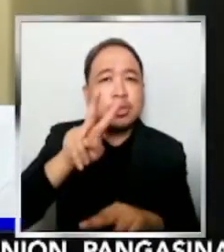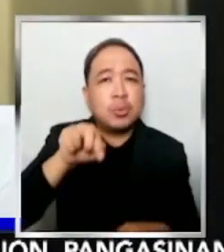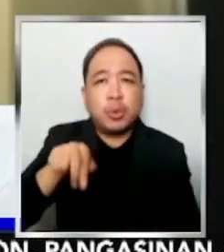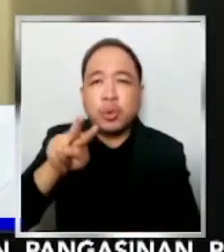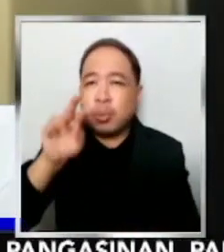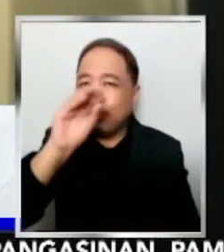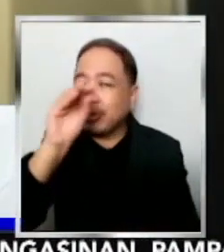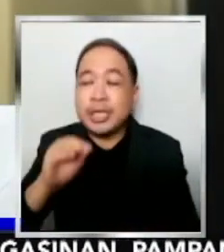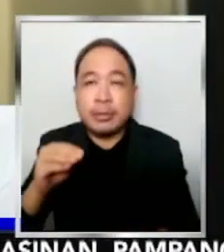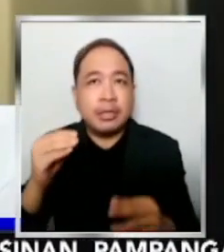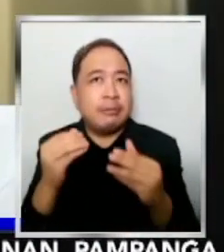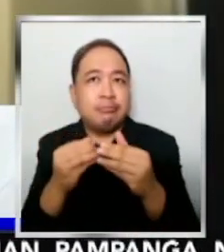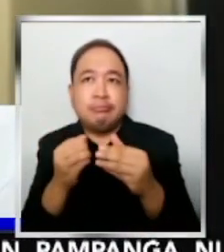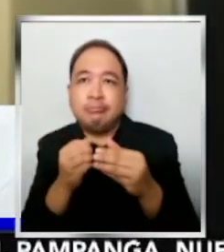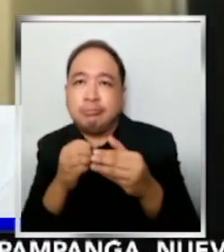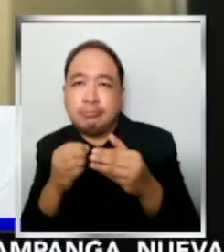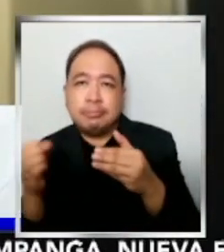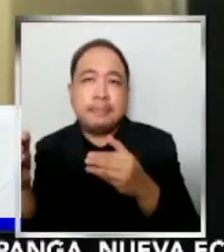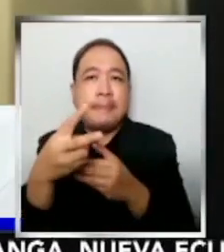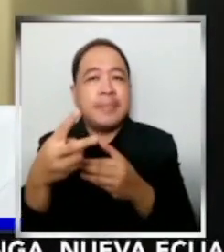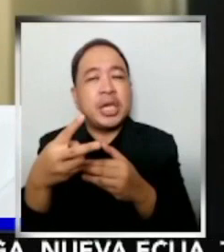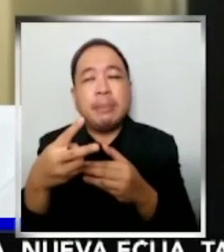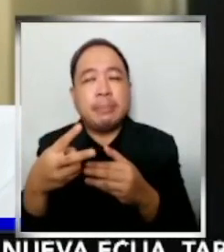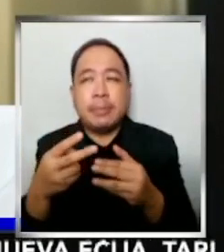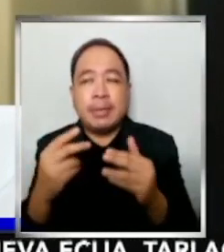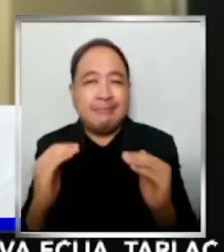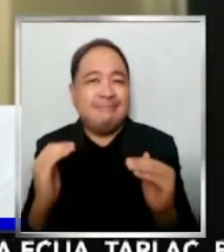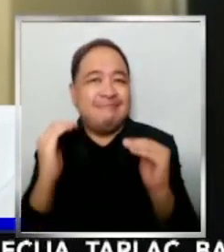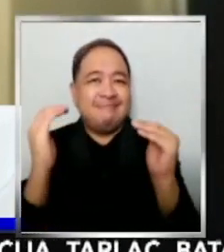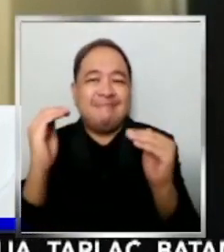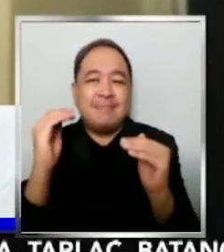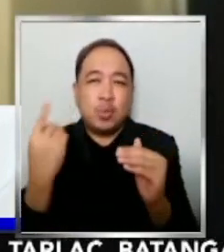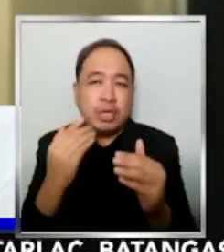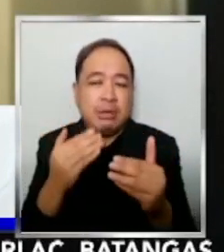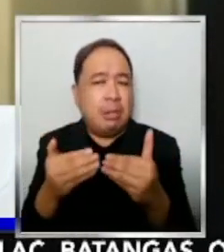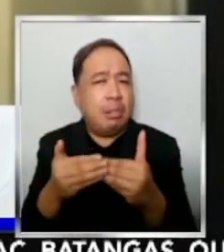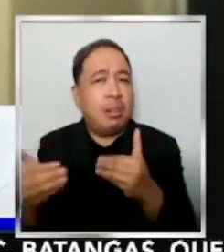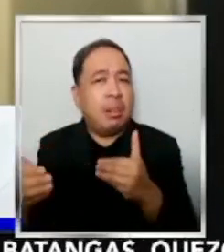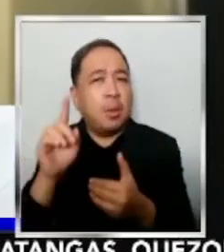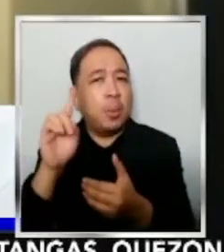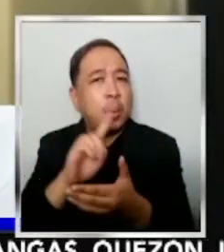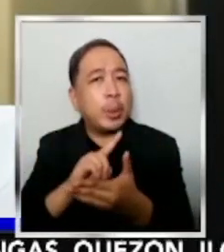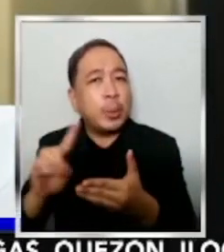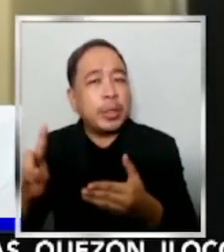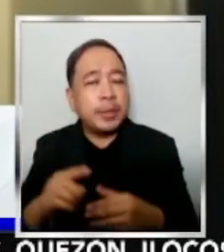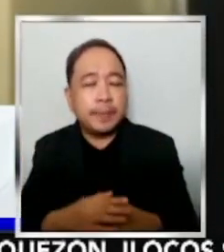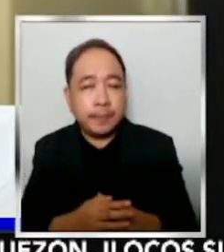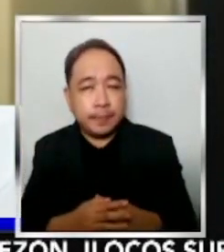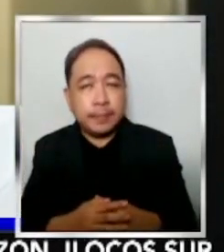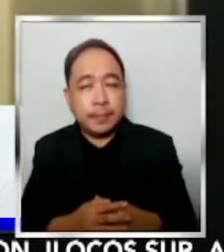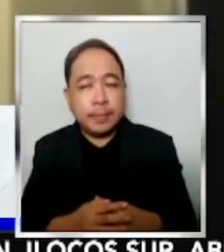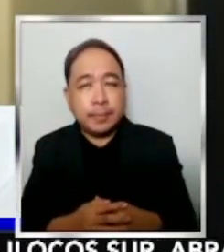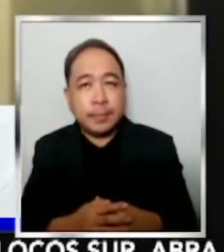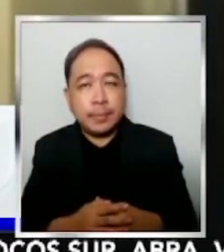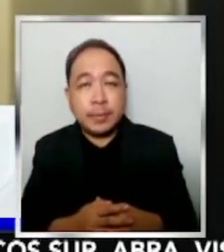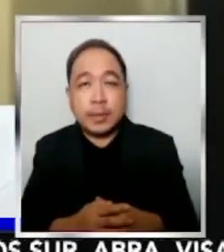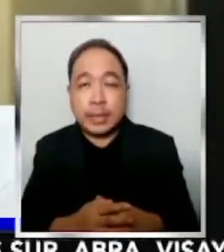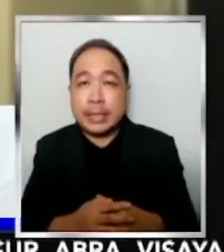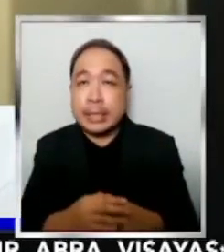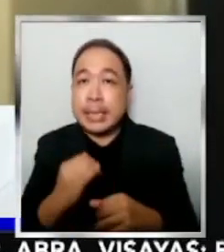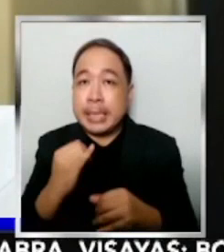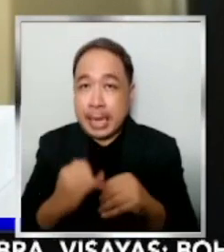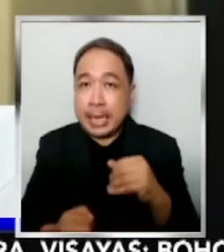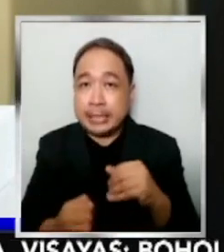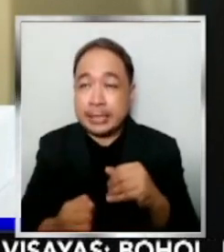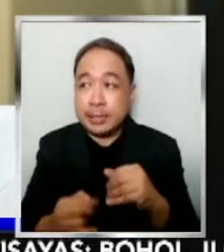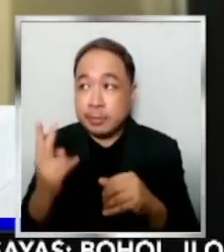yan in just a matter of 1 week. The last point I want to mention is yung hospital